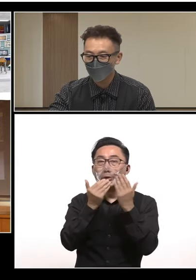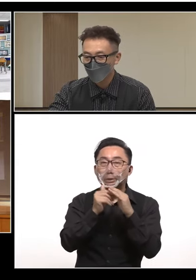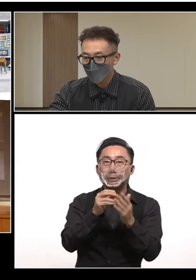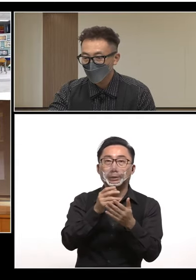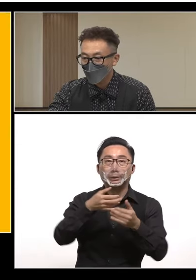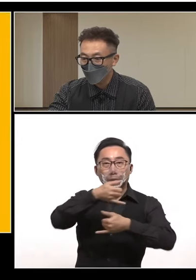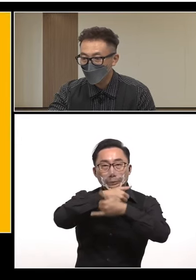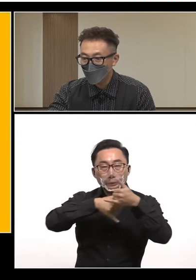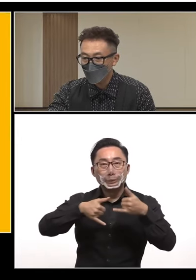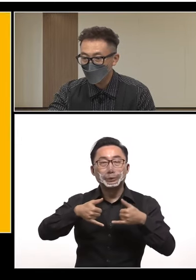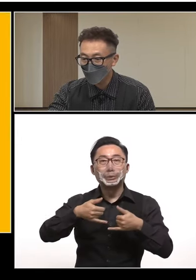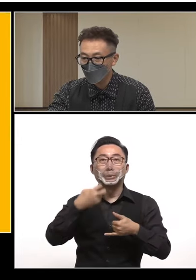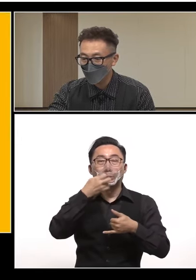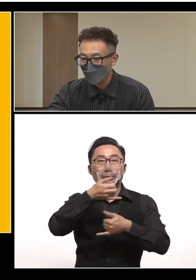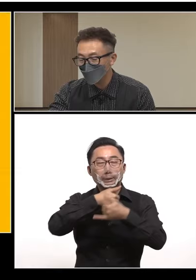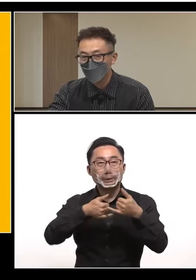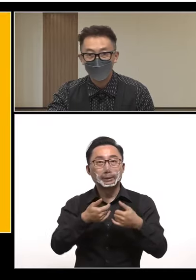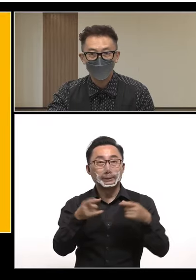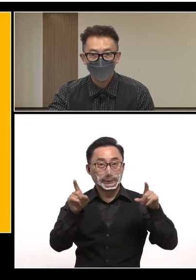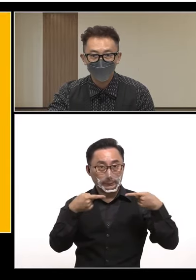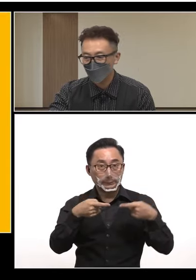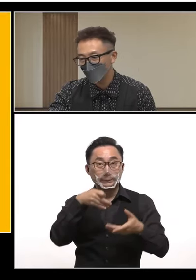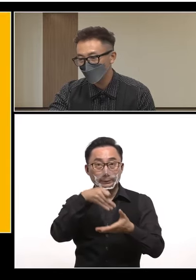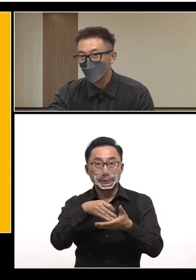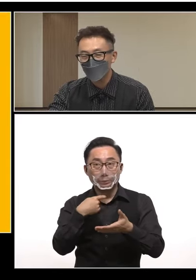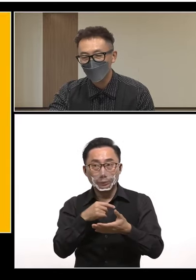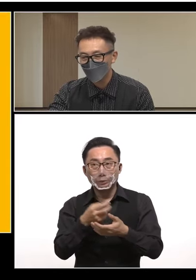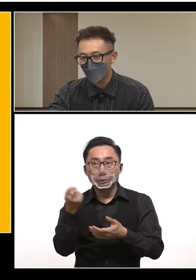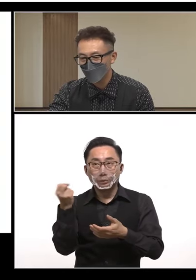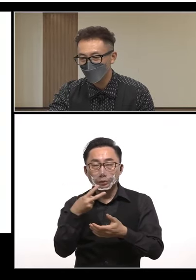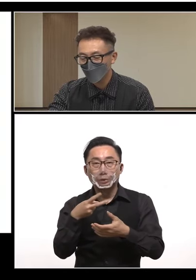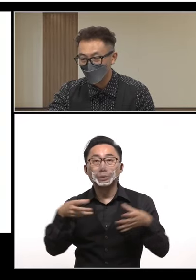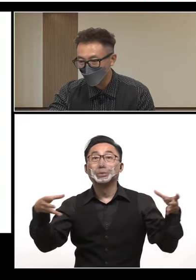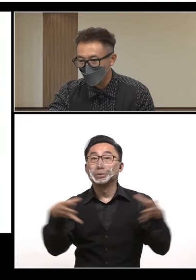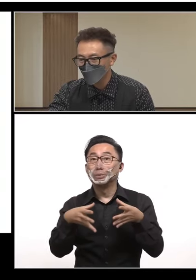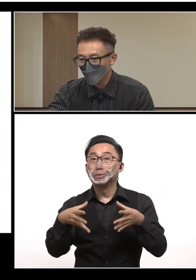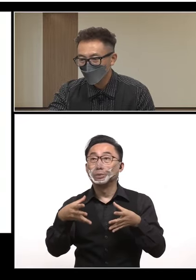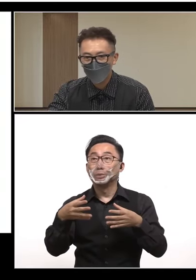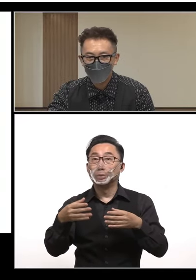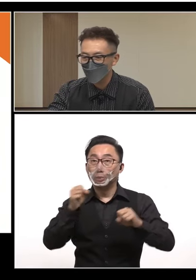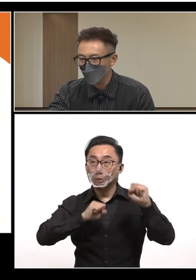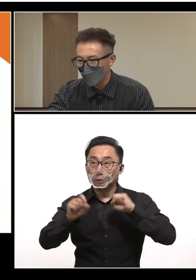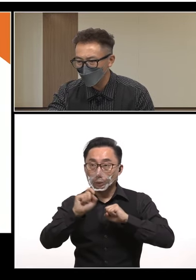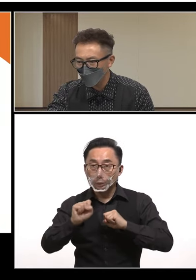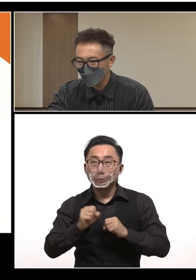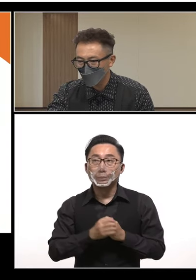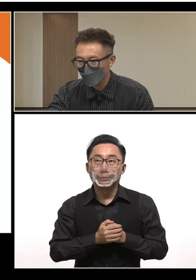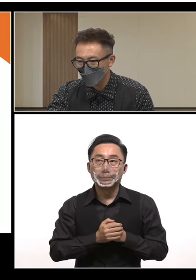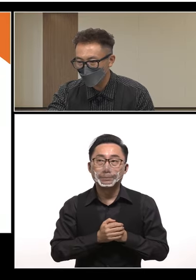嘅。咁咧係啦，咁呢個其實我仲會同啲佢啲共融嘅活動運動啦。咁最後咧，好想